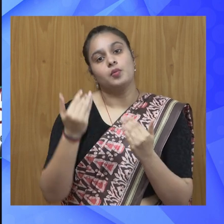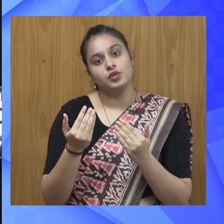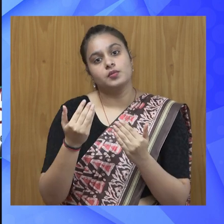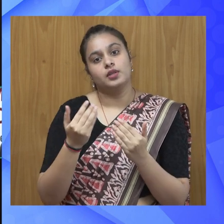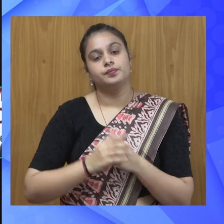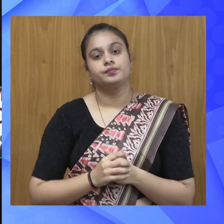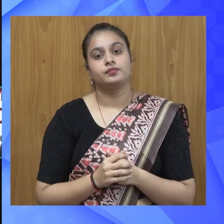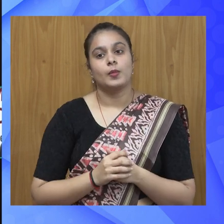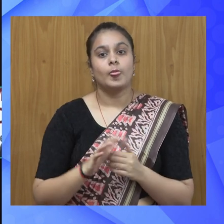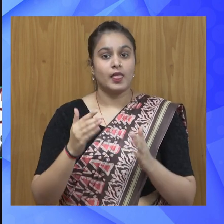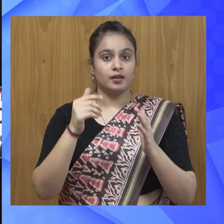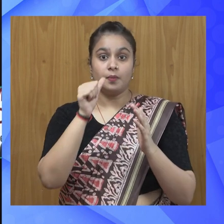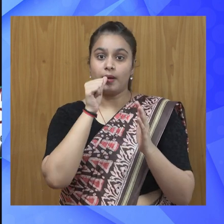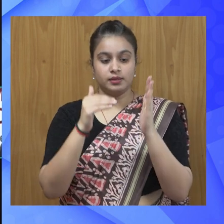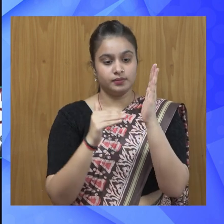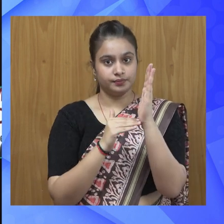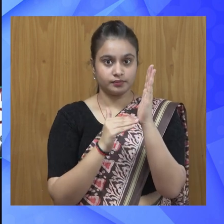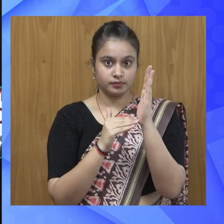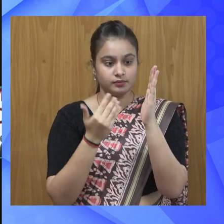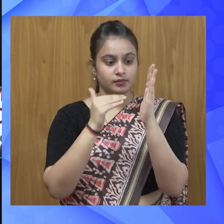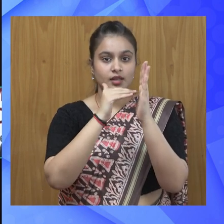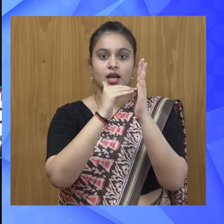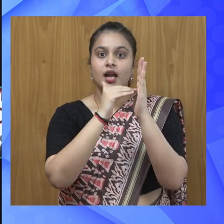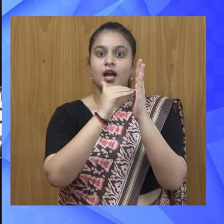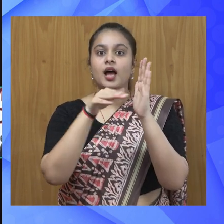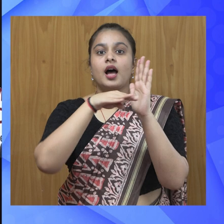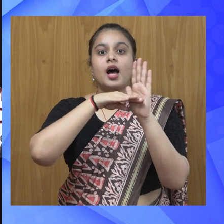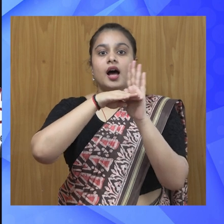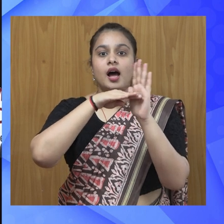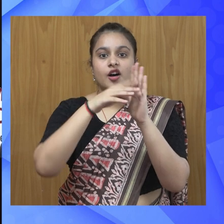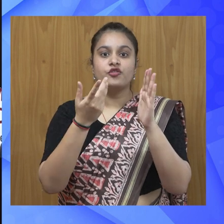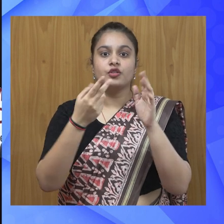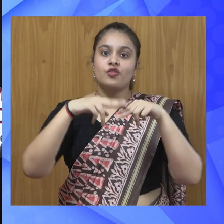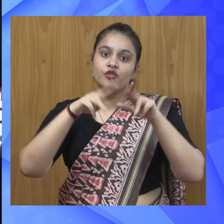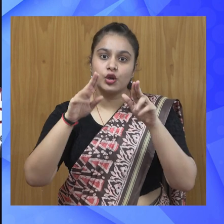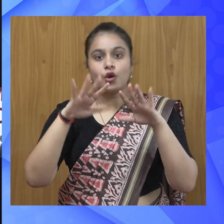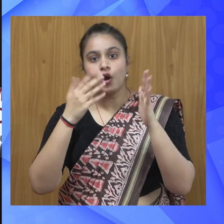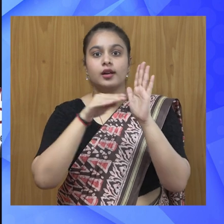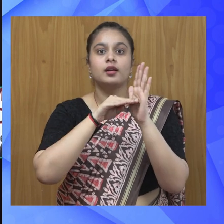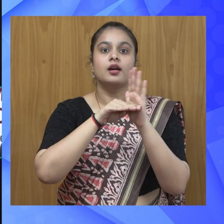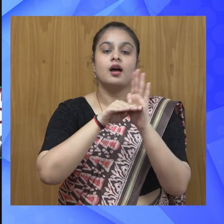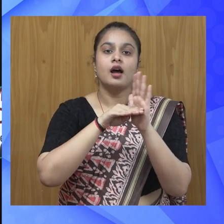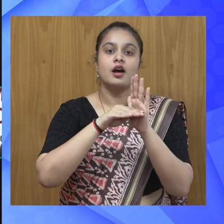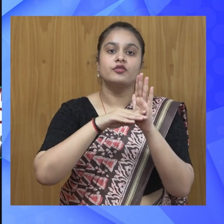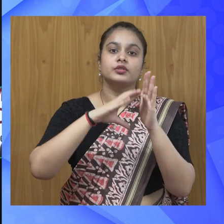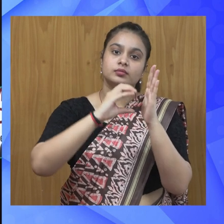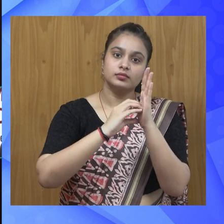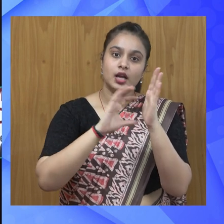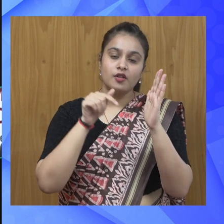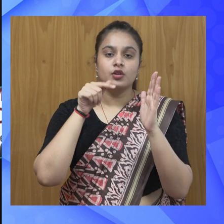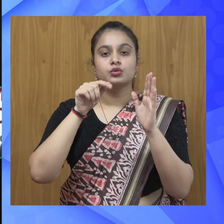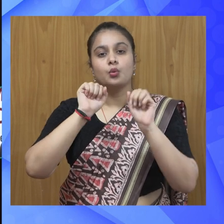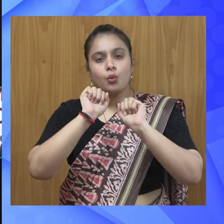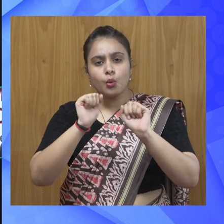ले आधा खाली या कुछ लोग उसको आधा भरा कहेंगे, कुछ आधा खाली कहेंगे, ये डिपेंड करता है। तो ये आपका परसेप्शन है,